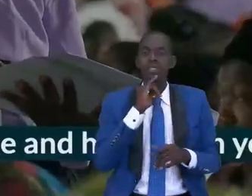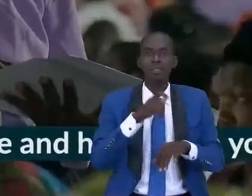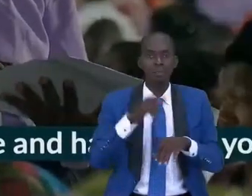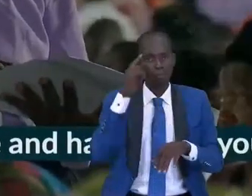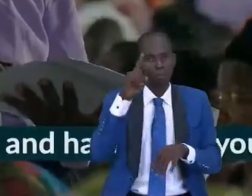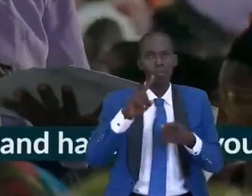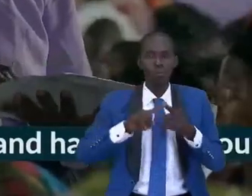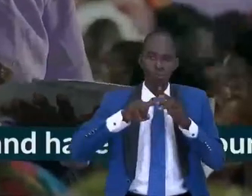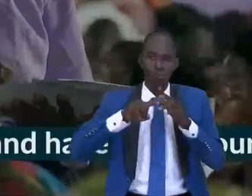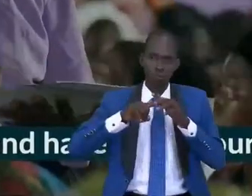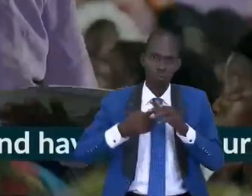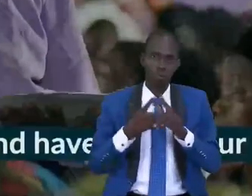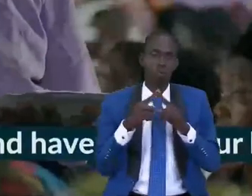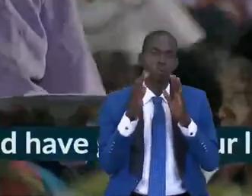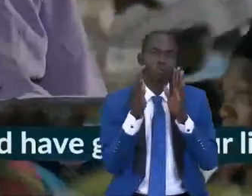sur les réseaux sociaux,